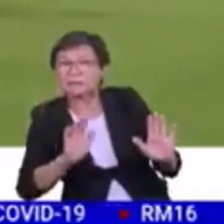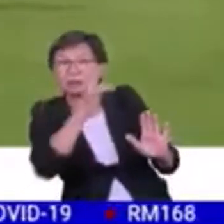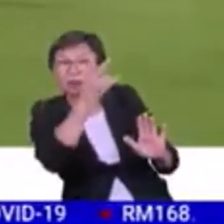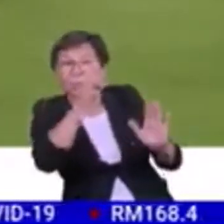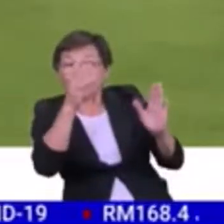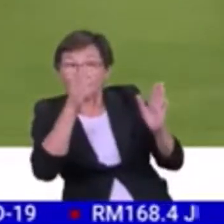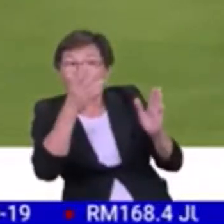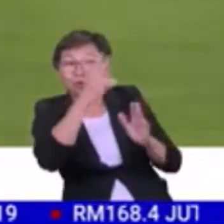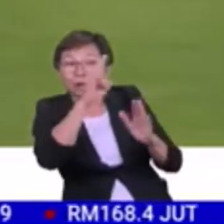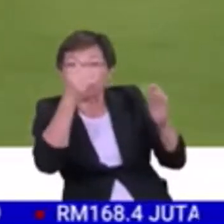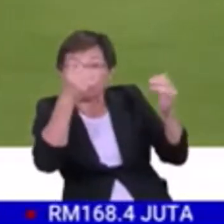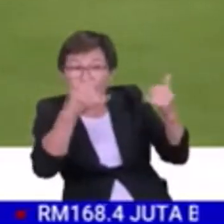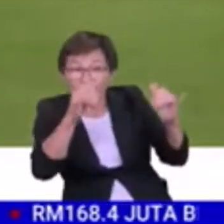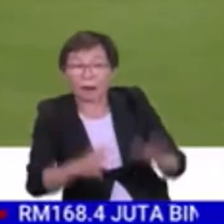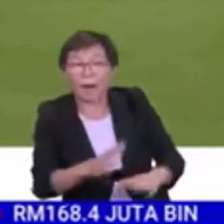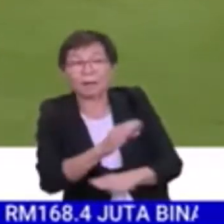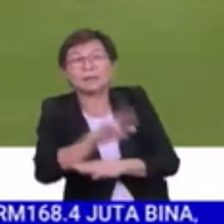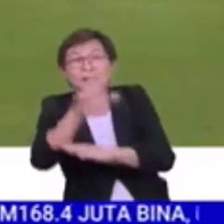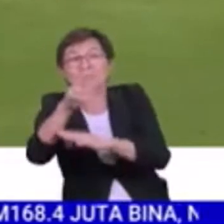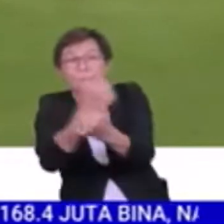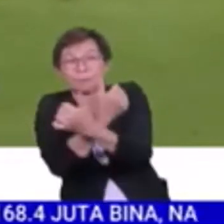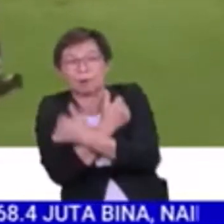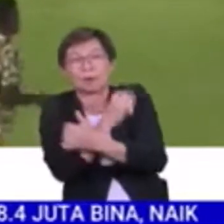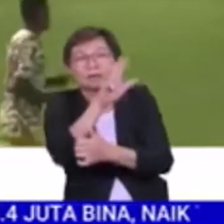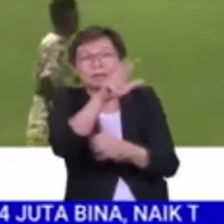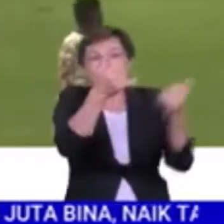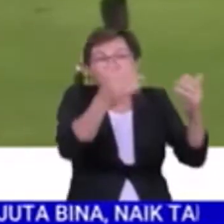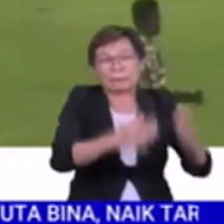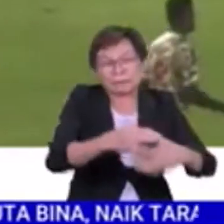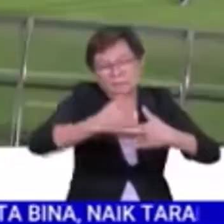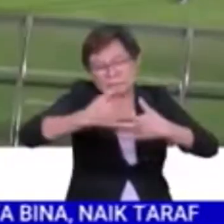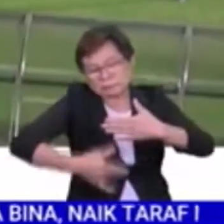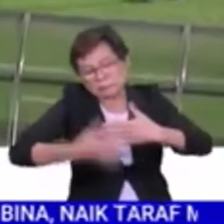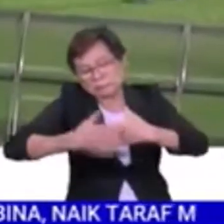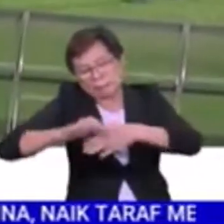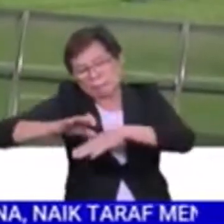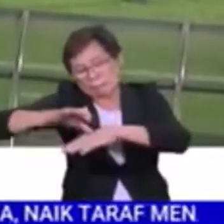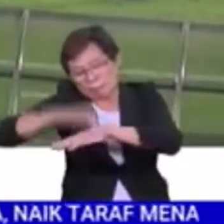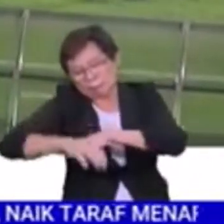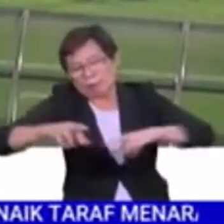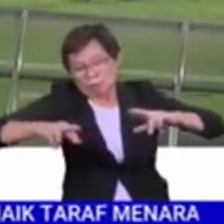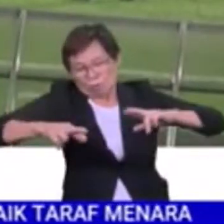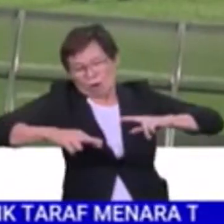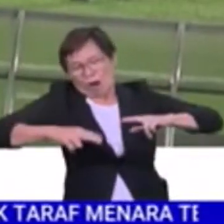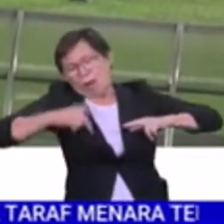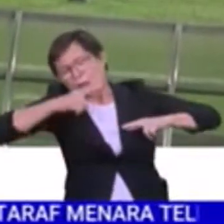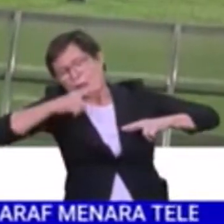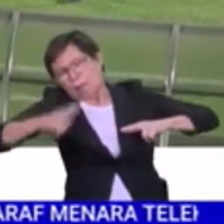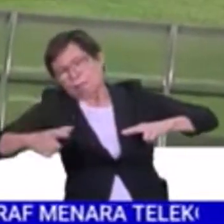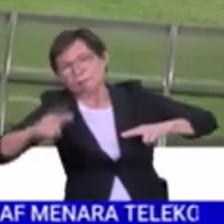3 penjaga gol. 3 pemainnya mengalami kecederaan serius dan terpaksa berehat panjang.